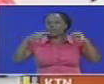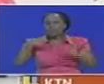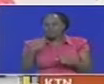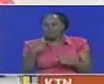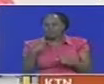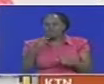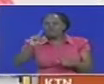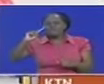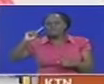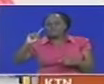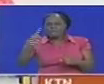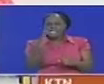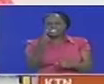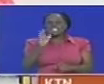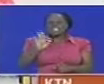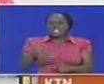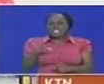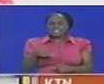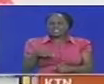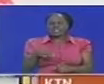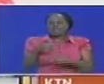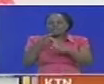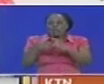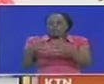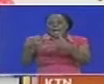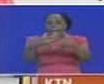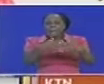lady of the USA president,